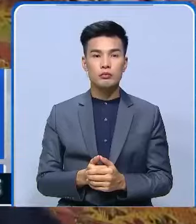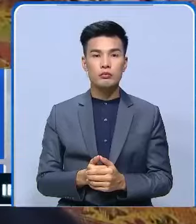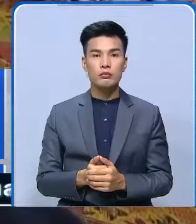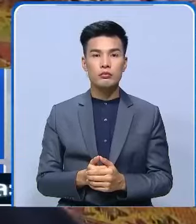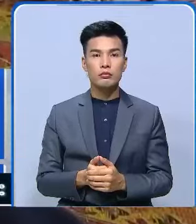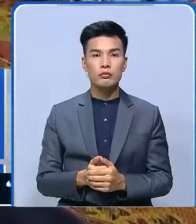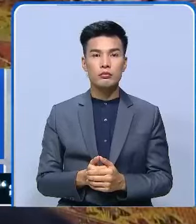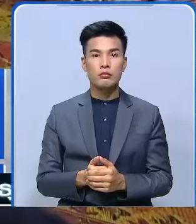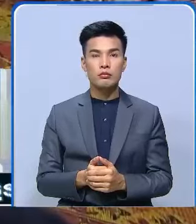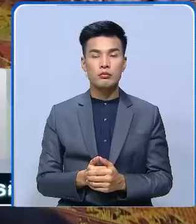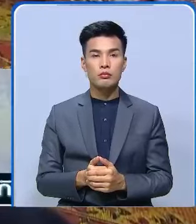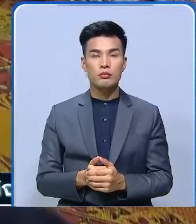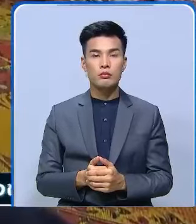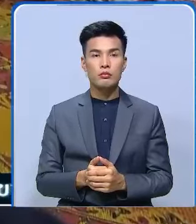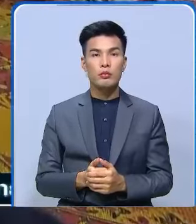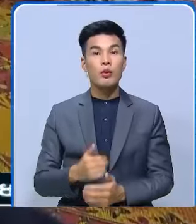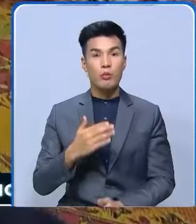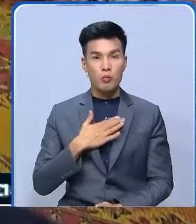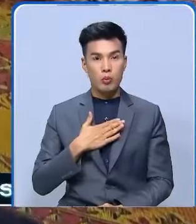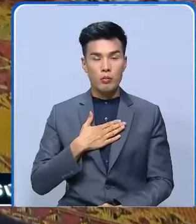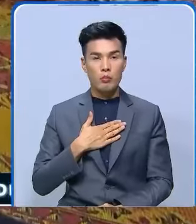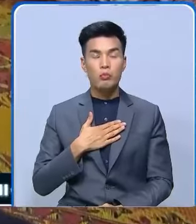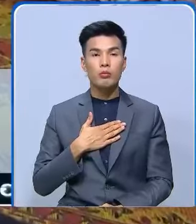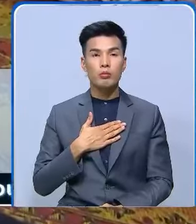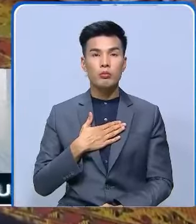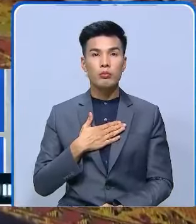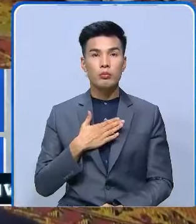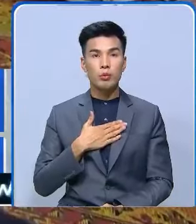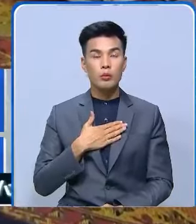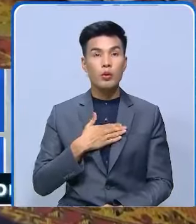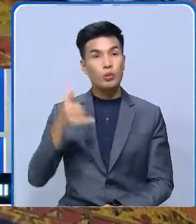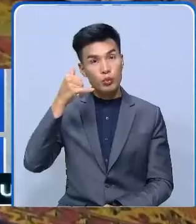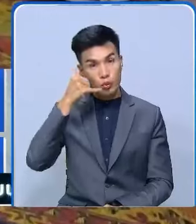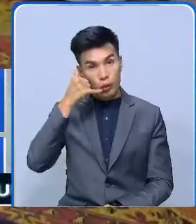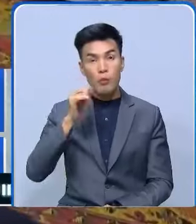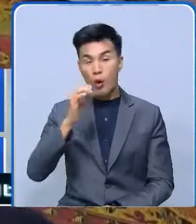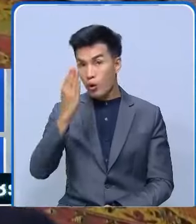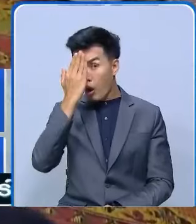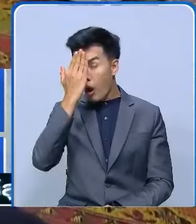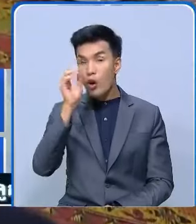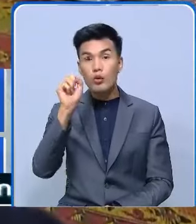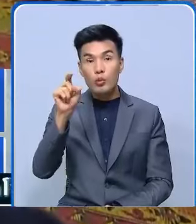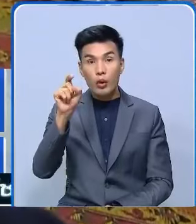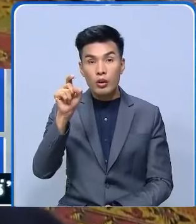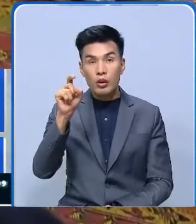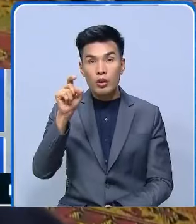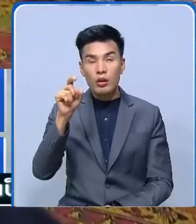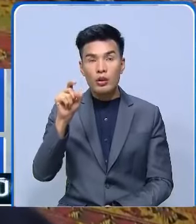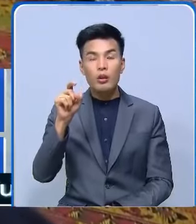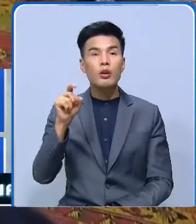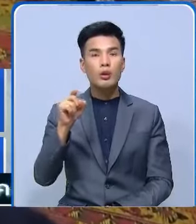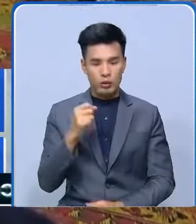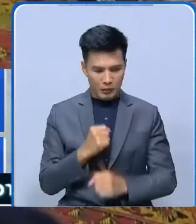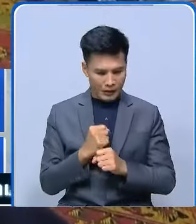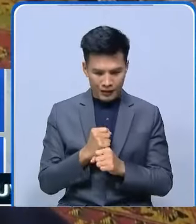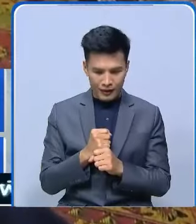ค่ะก็คือผมทางบ้านโทรเอ่อโทรมาแจ้งมากระทันหันแล้วผมก็วันนั้นคือจะเป็นวันทำงานแล้ว